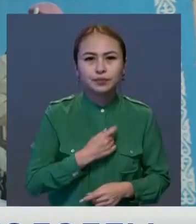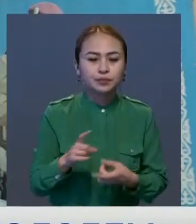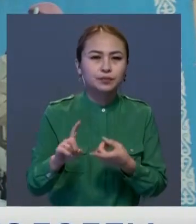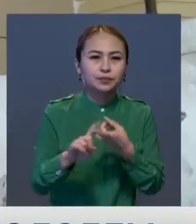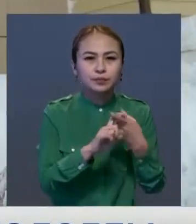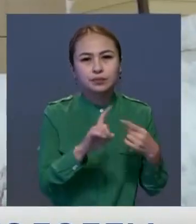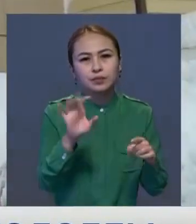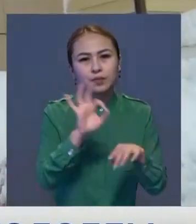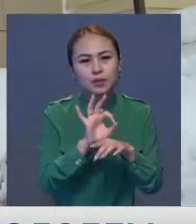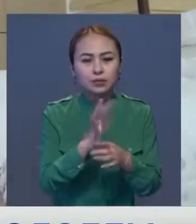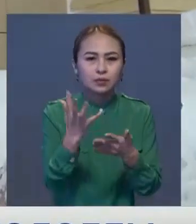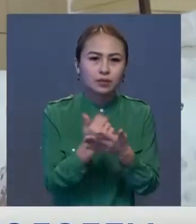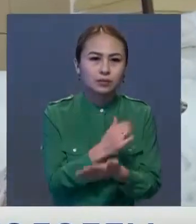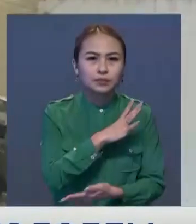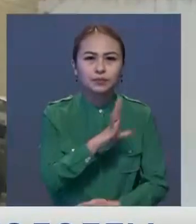індет анықталмаған.